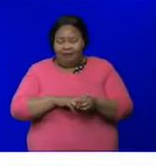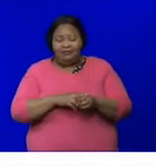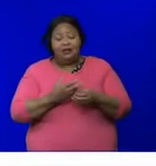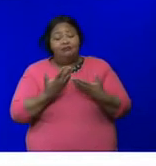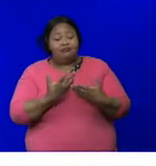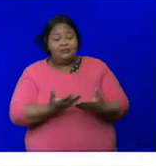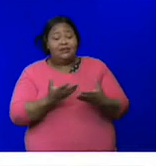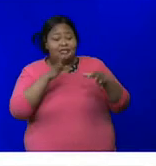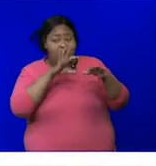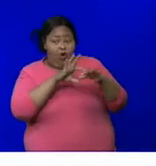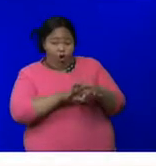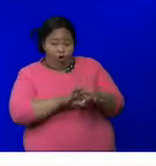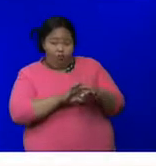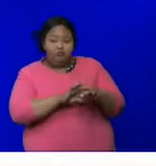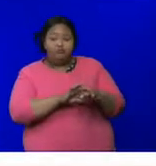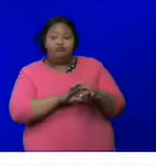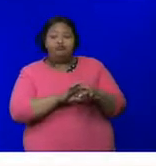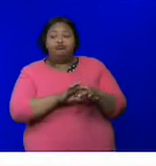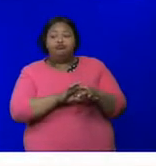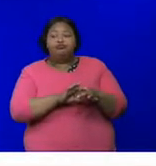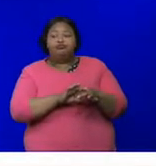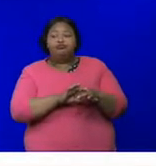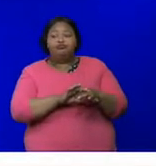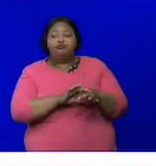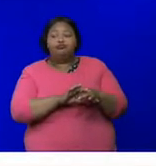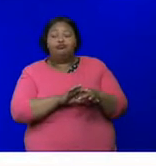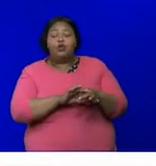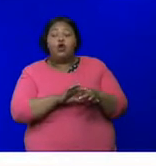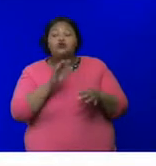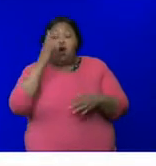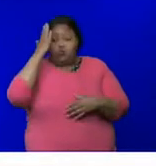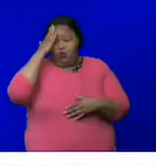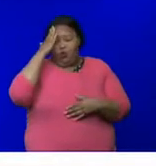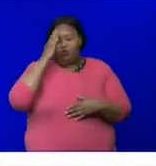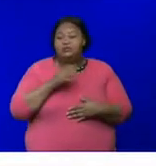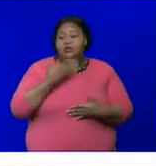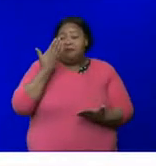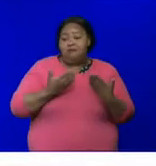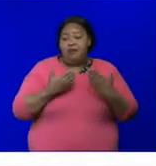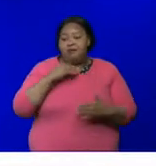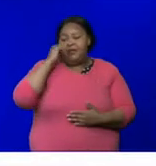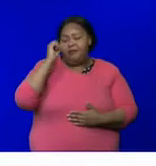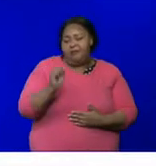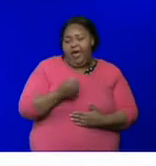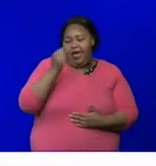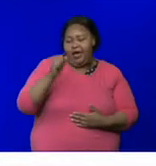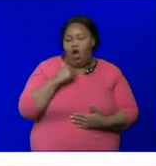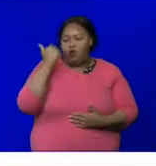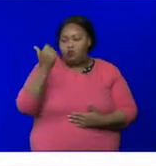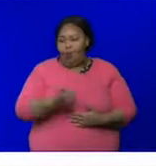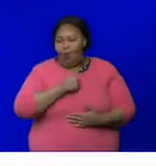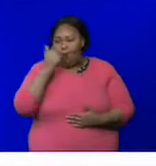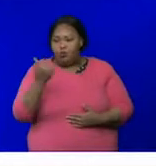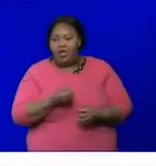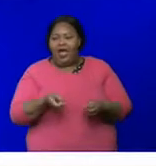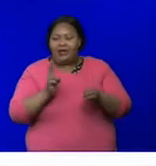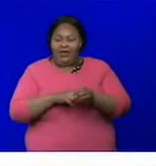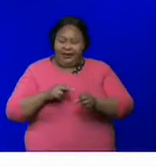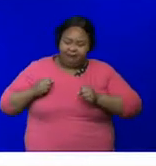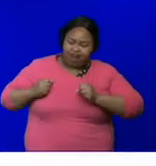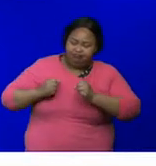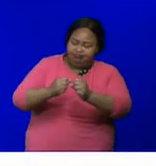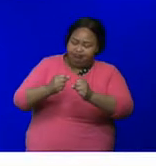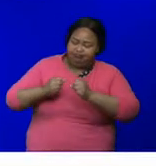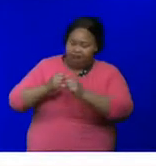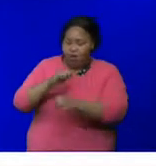vele ngingulomuntu lo thanda ukucocoza noma ngithanda ukupheka noma ngithandani so uyakwenda nasekhaya nasesikolweni so uyadada